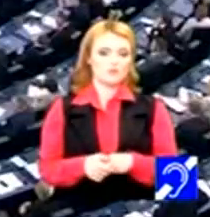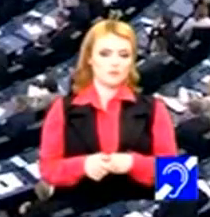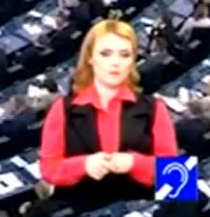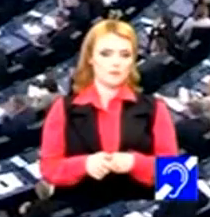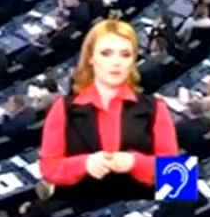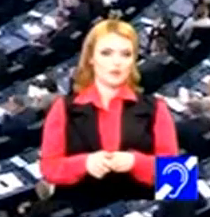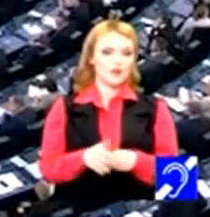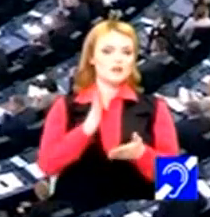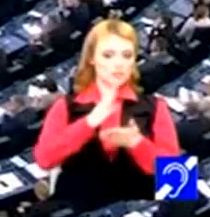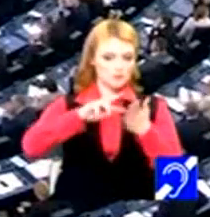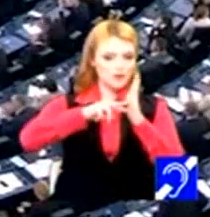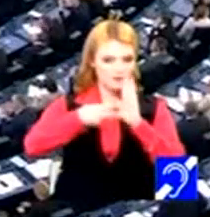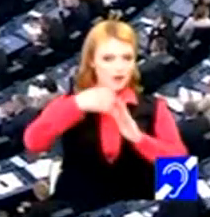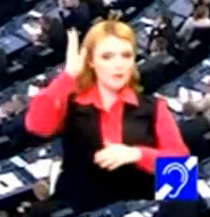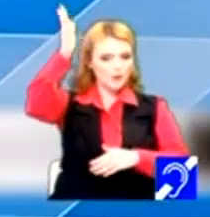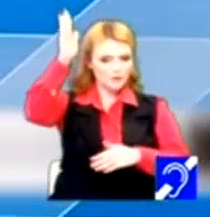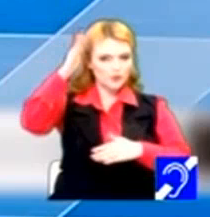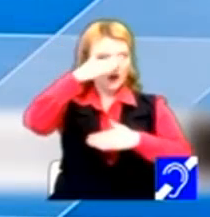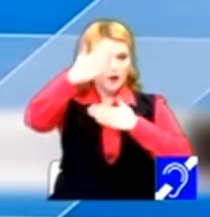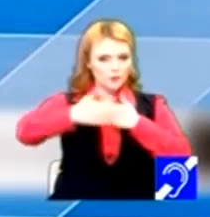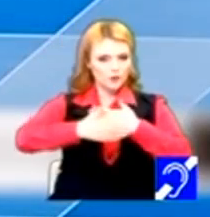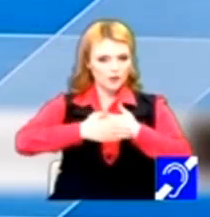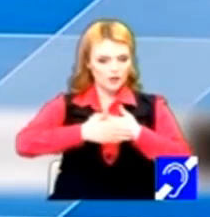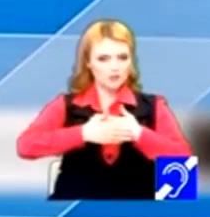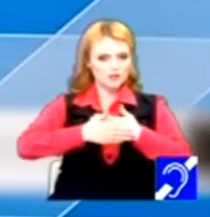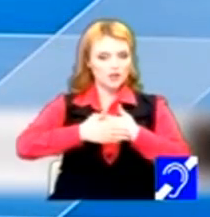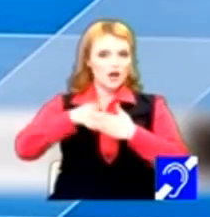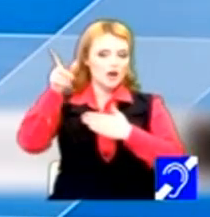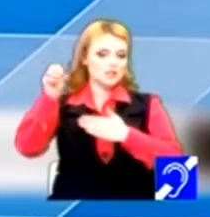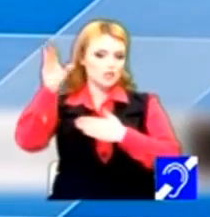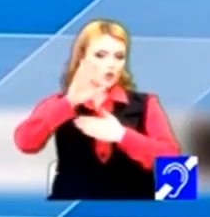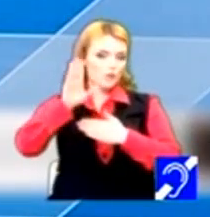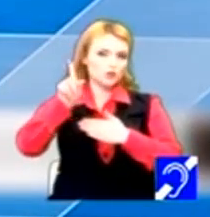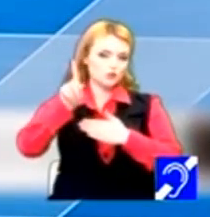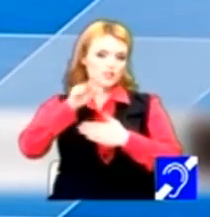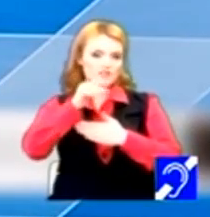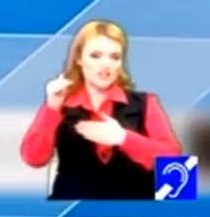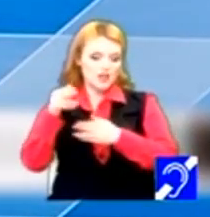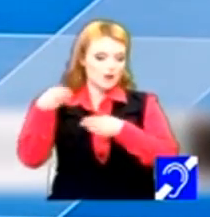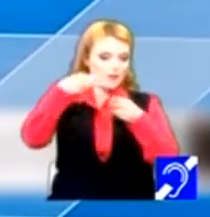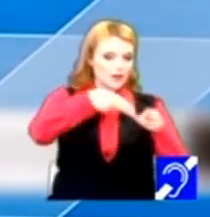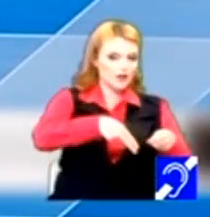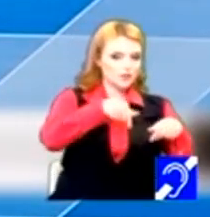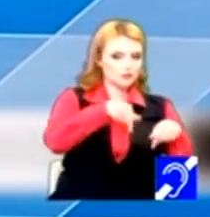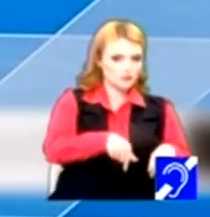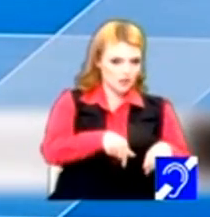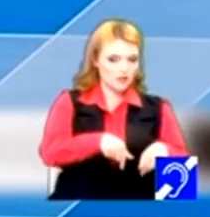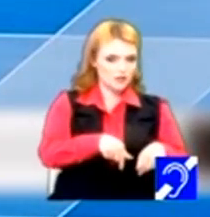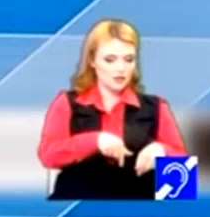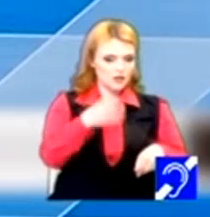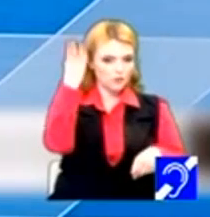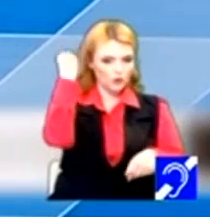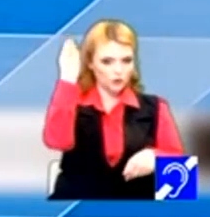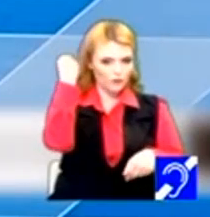luptat. Sunt planificate în viitorul apropiat vizite de la Bruxelles la Chișinău, mă refer la comisari europeni